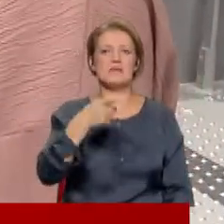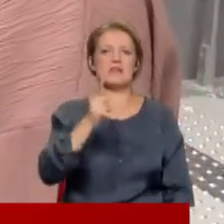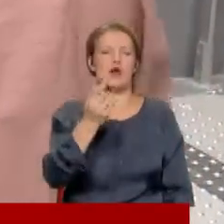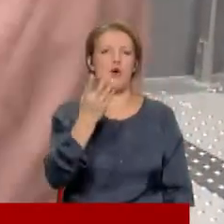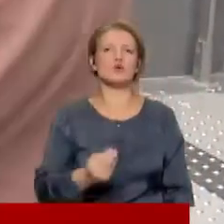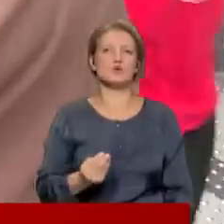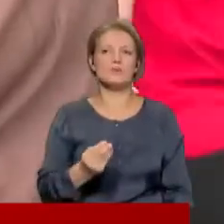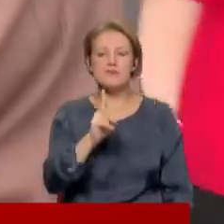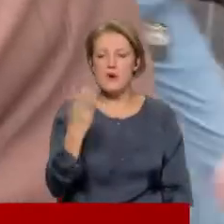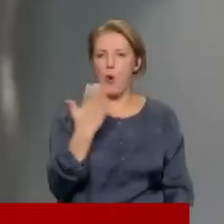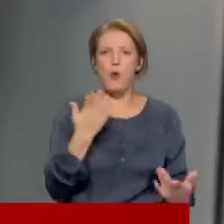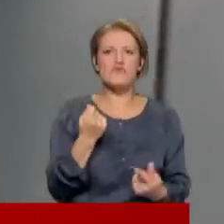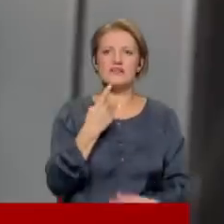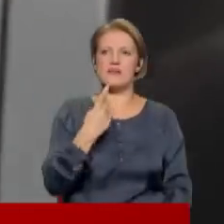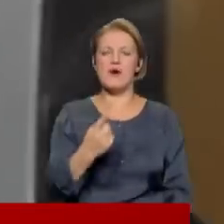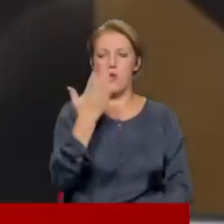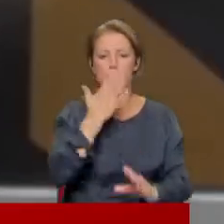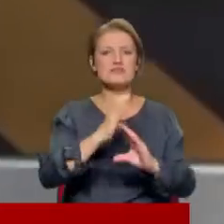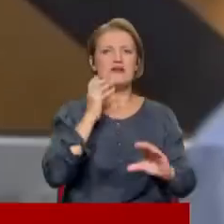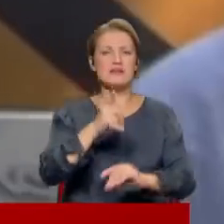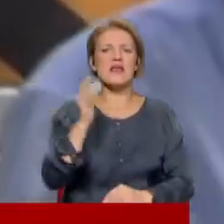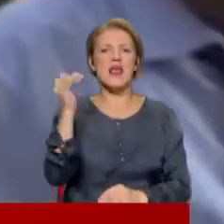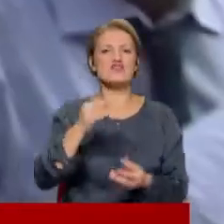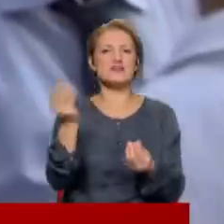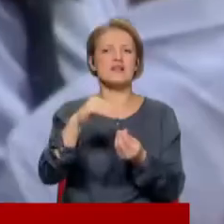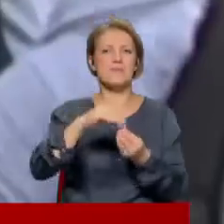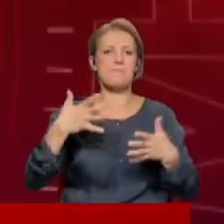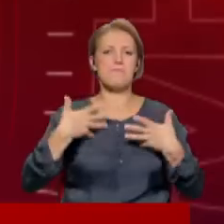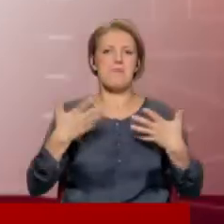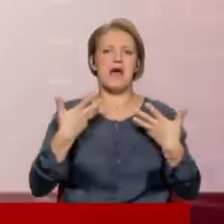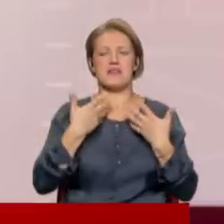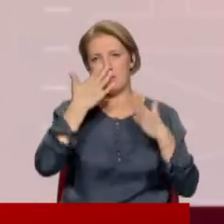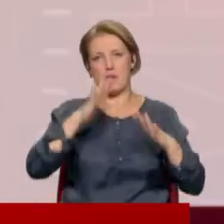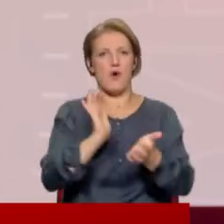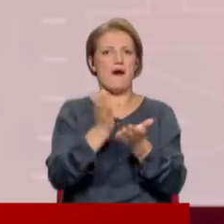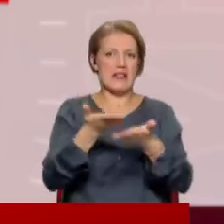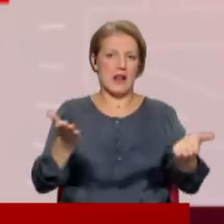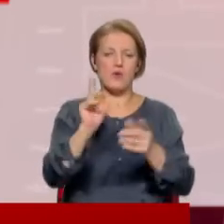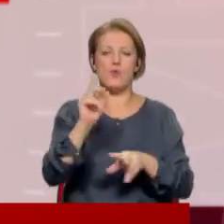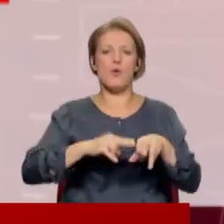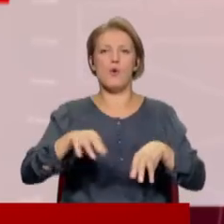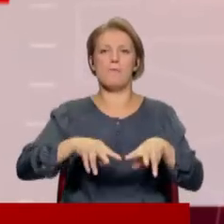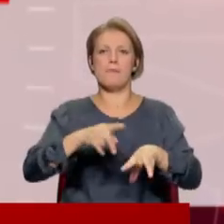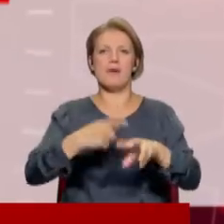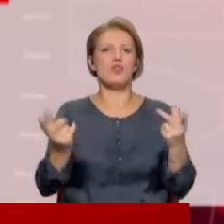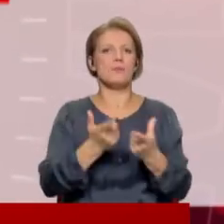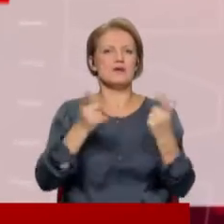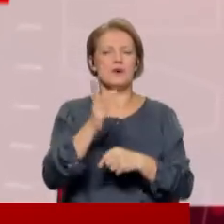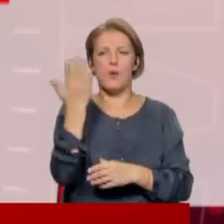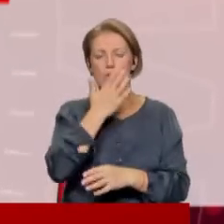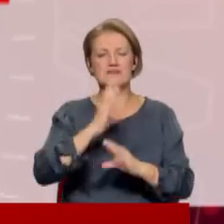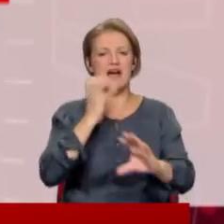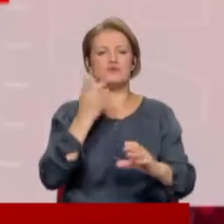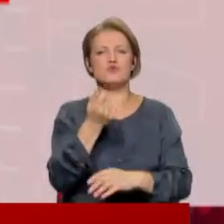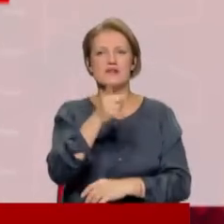oldu. Bir okul fiyatı. Okul servislerine gelecek zamları merakla bekliyordu veliler. UKOME toplantısından okul servis